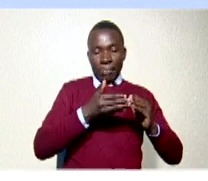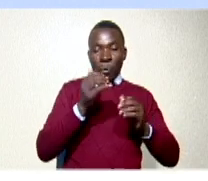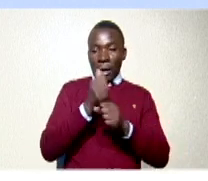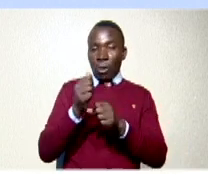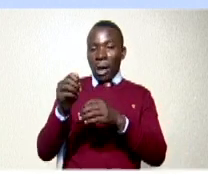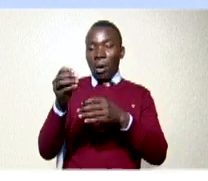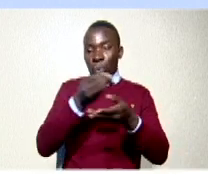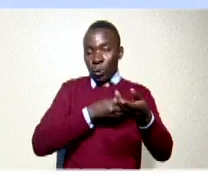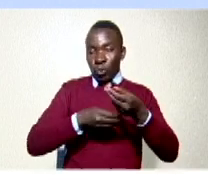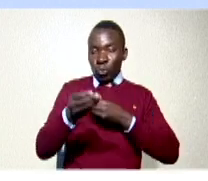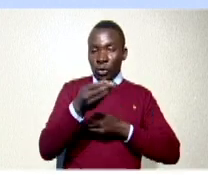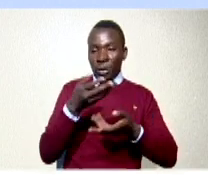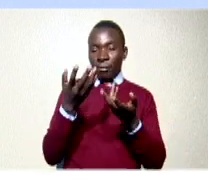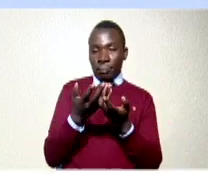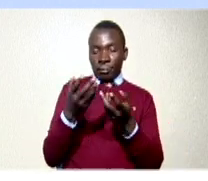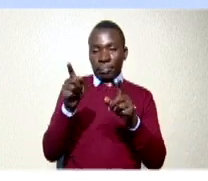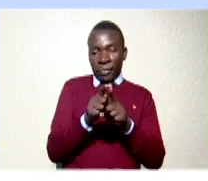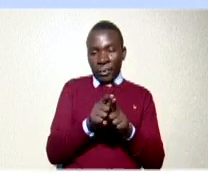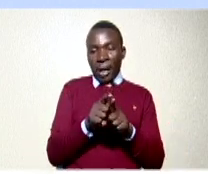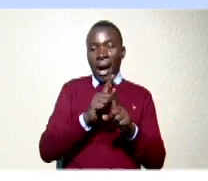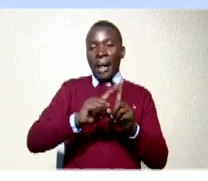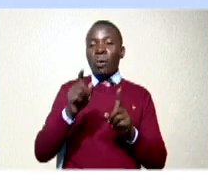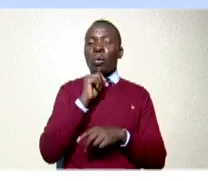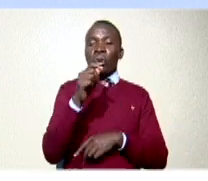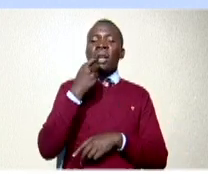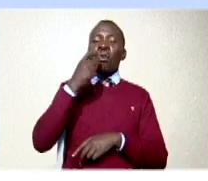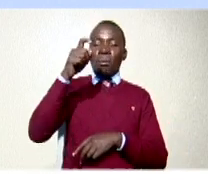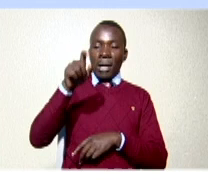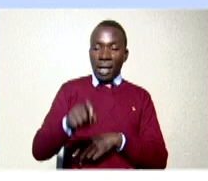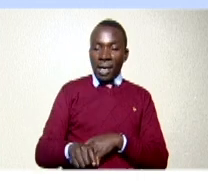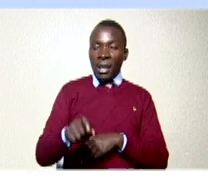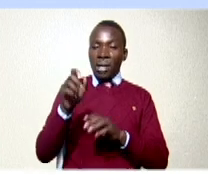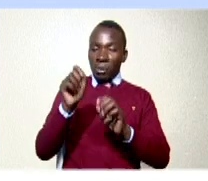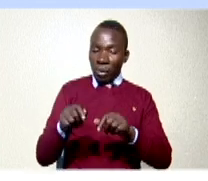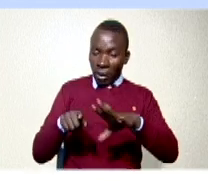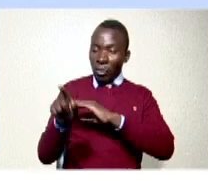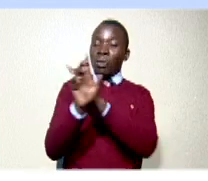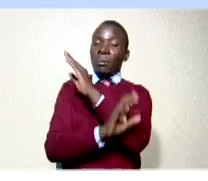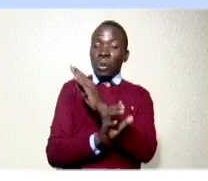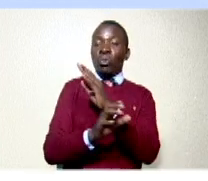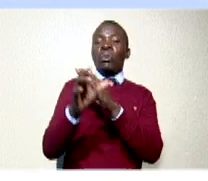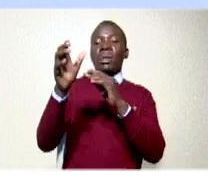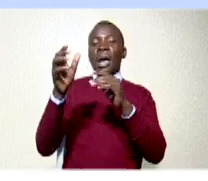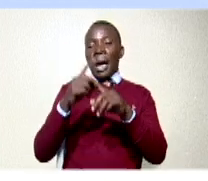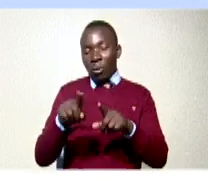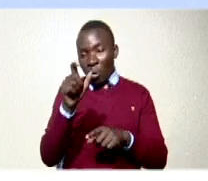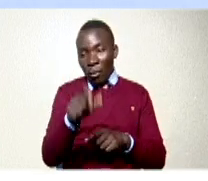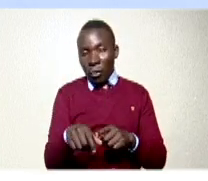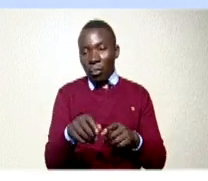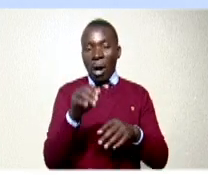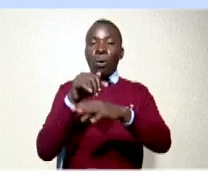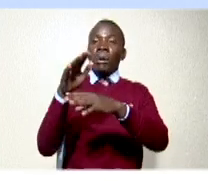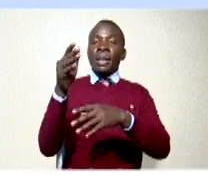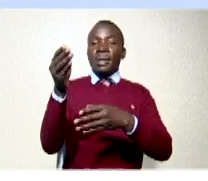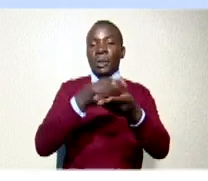ubucuruzi bahuriyeho rimwe na rimwe atari na ngombwa yuko yenda bajya mu gihugu runaka ariko umwe akohereza undi bicuruzwa undi